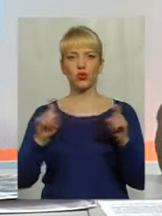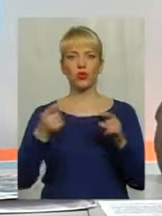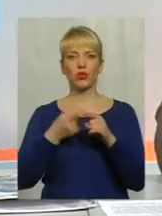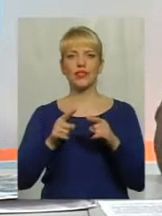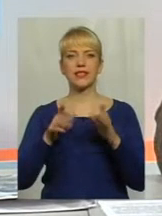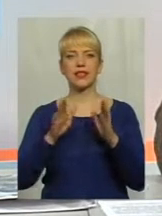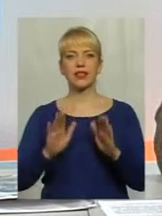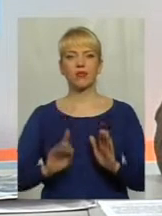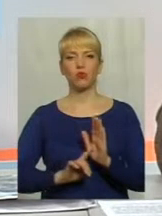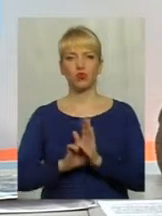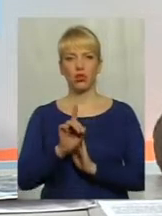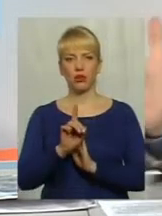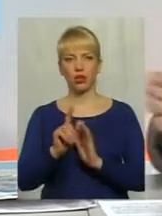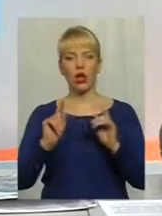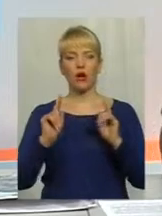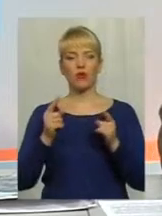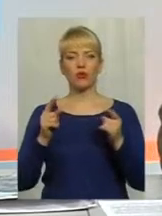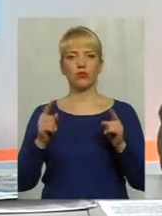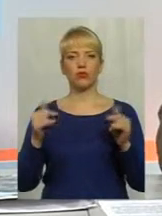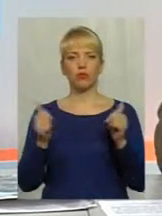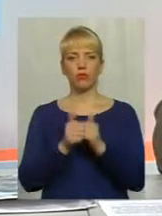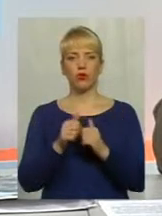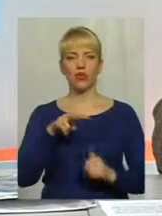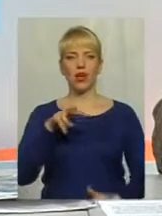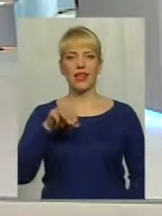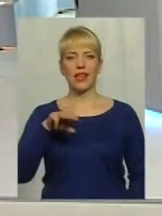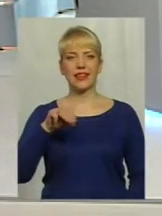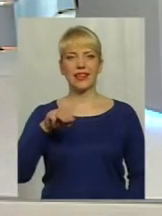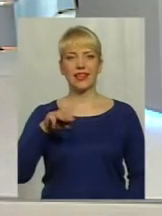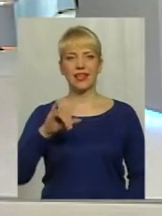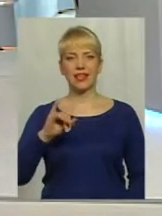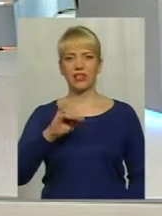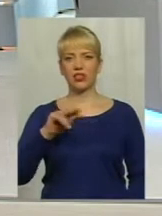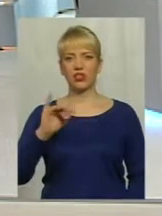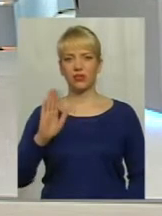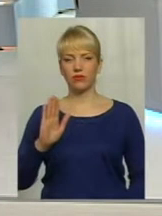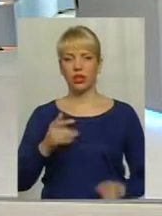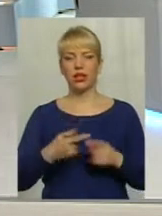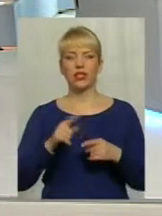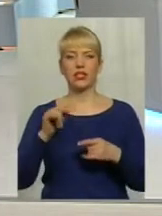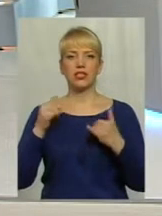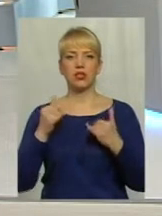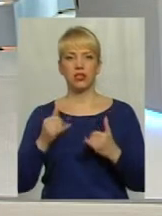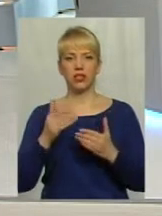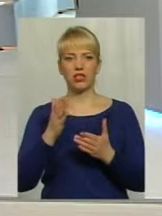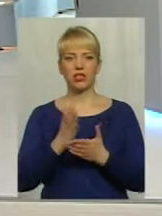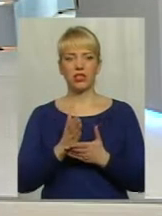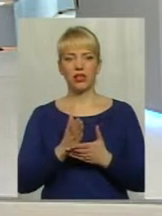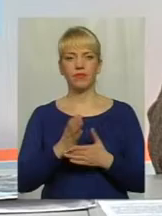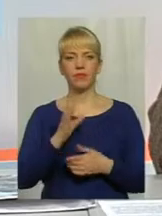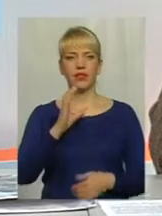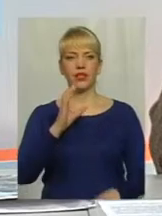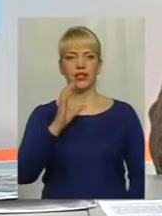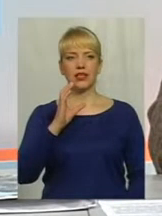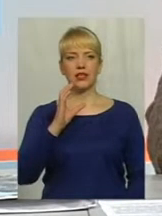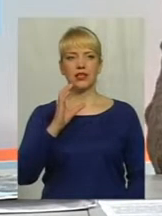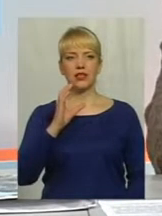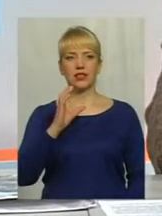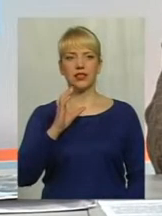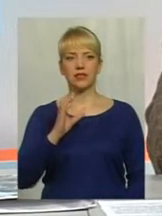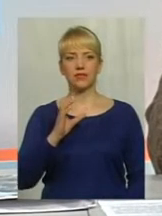тільки початок, тому що поруч в Литичеві ми знаємо, що зараз є сантуари матки